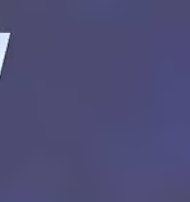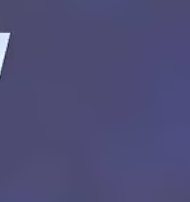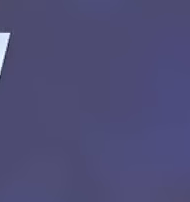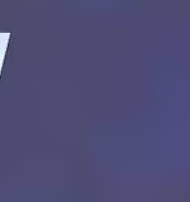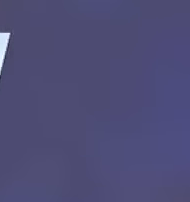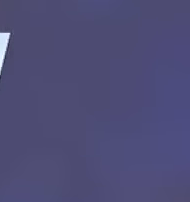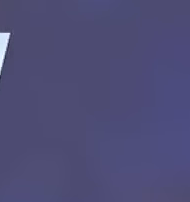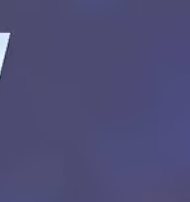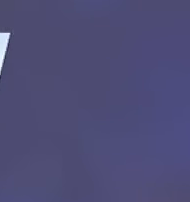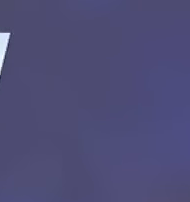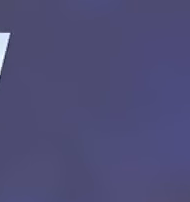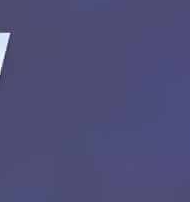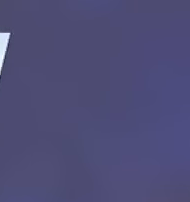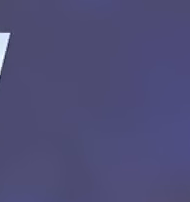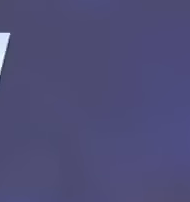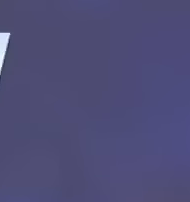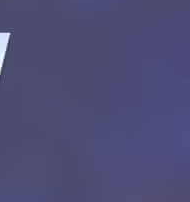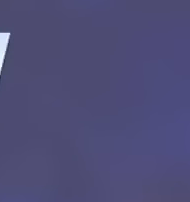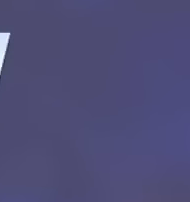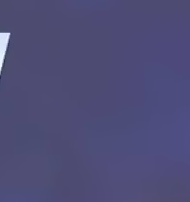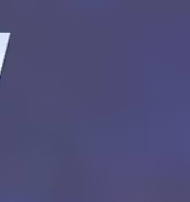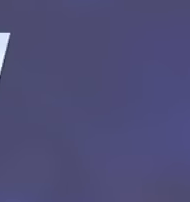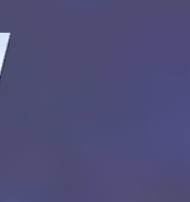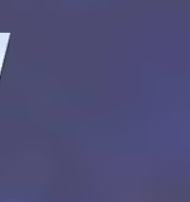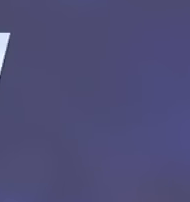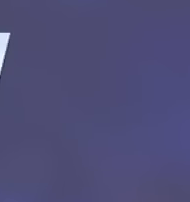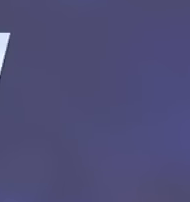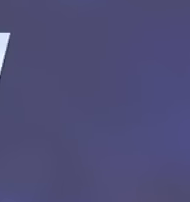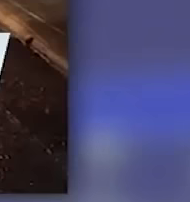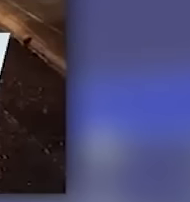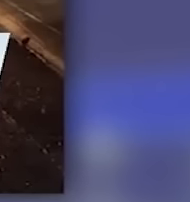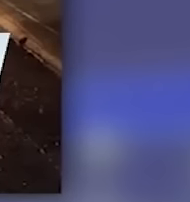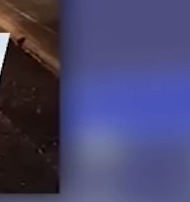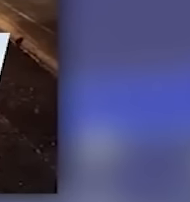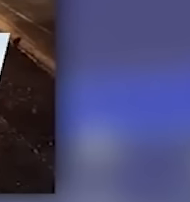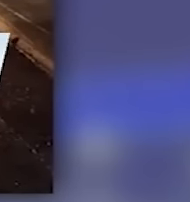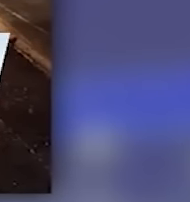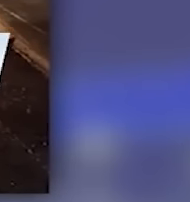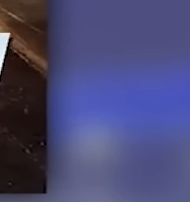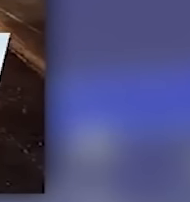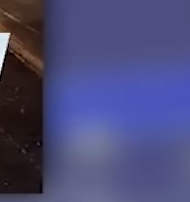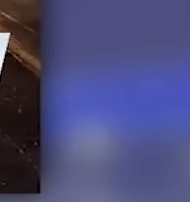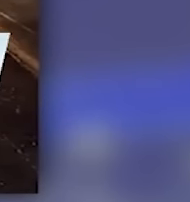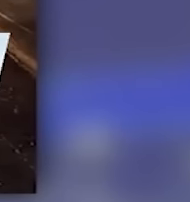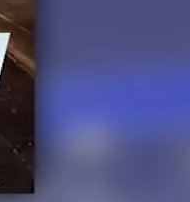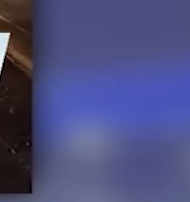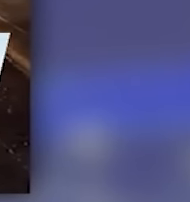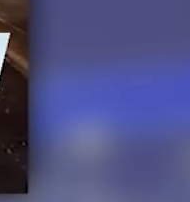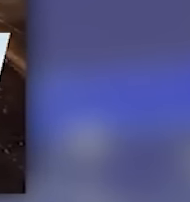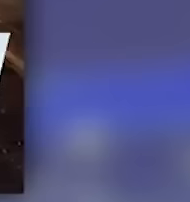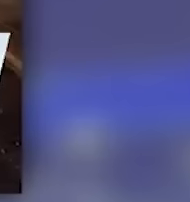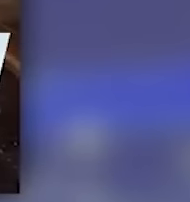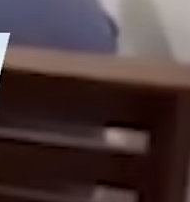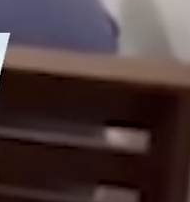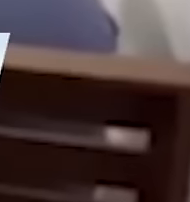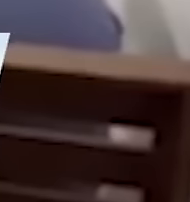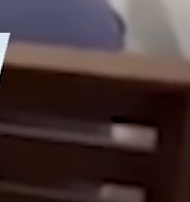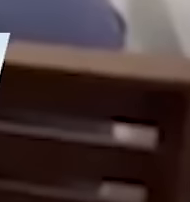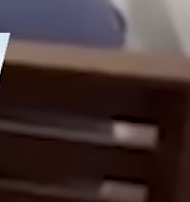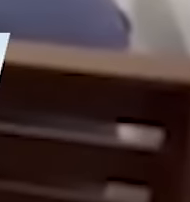sa investigasyon, kumaliwa mula sa northbound lane ang patrol vehicle nang salpukin ng motorsiklo. Nakatakdang magsampa